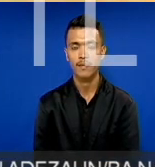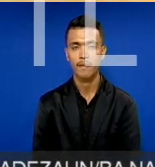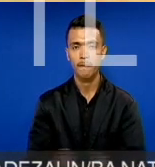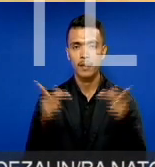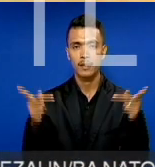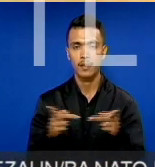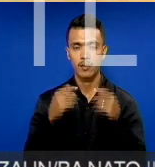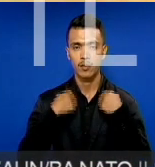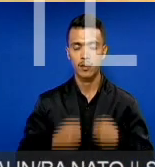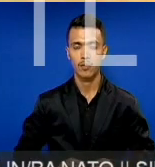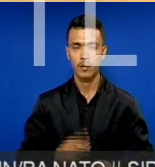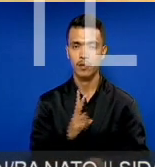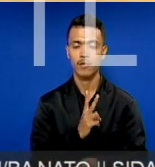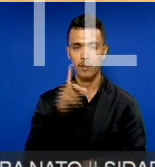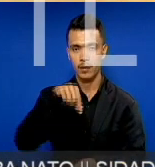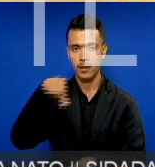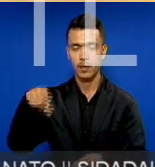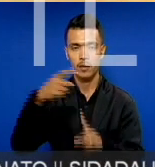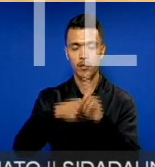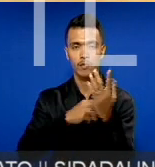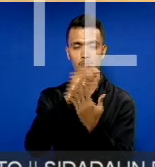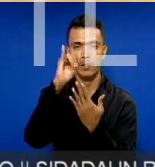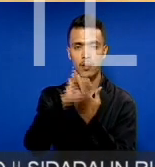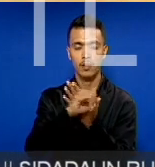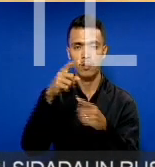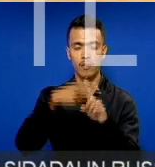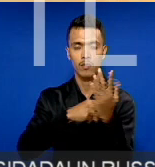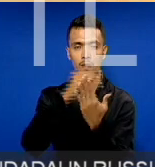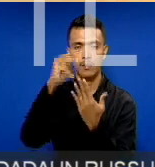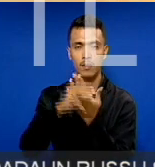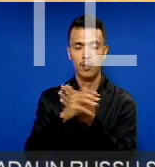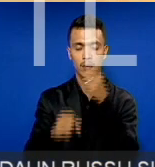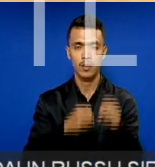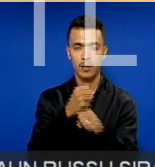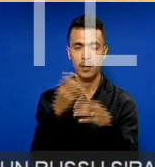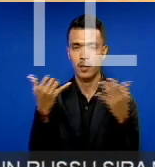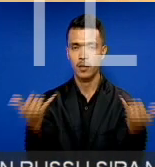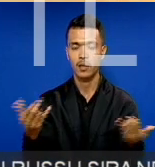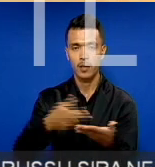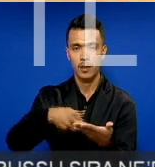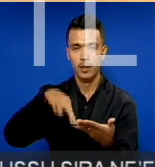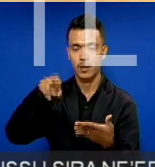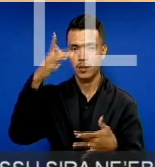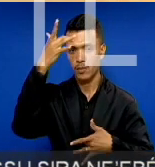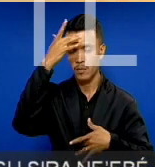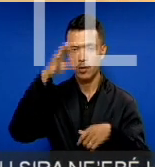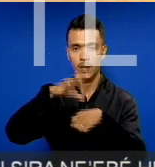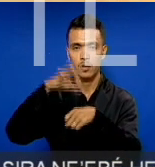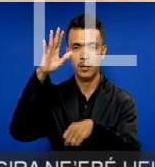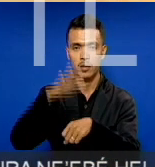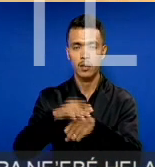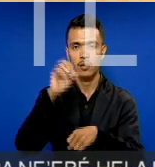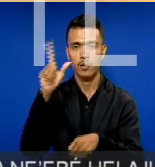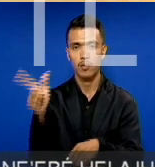Centro Saudi Municipio Vike ke fulan zanir to mar sutina ne resista caso dengue ha motu nulu resin had no nai de la con